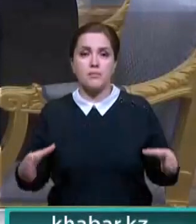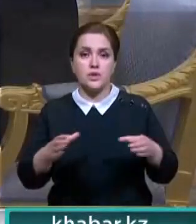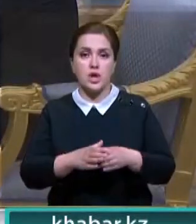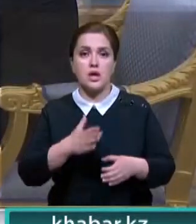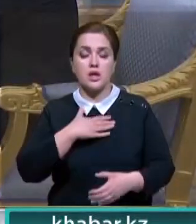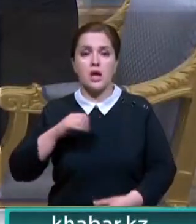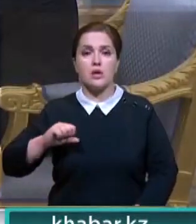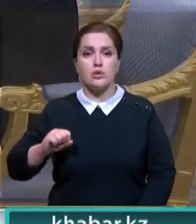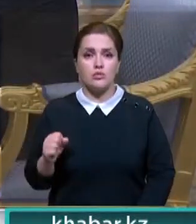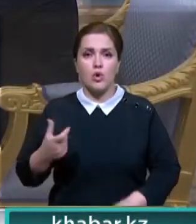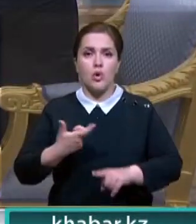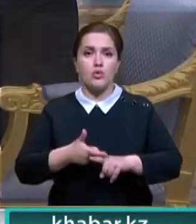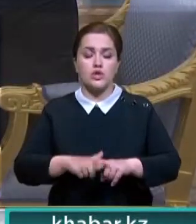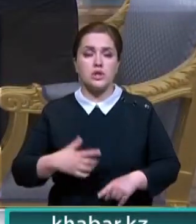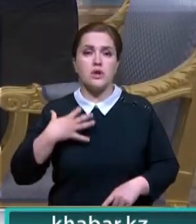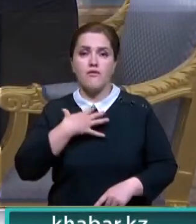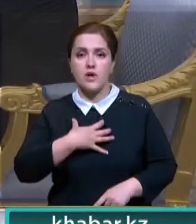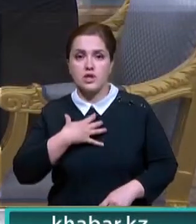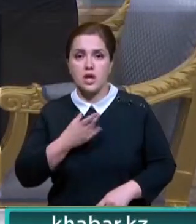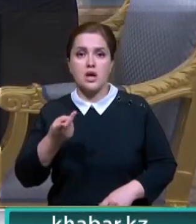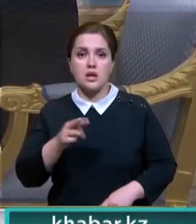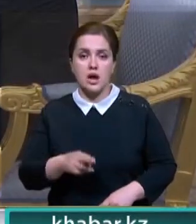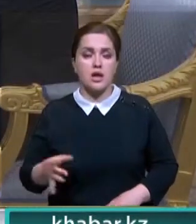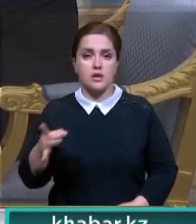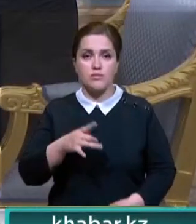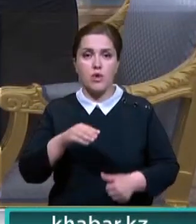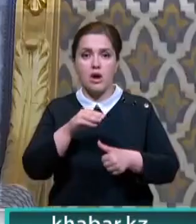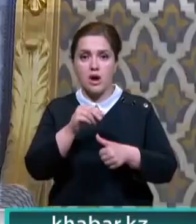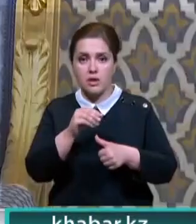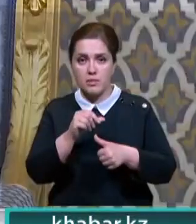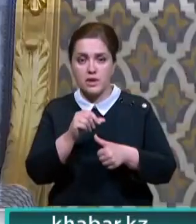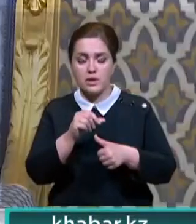дружба, она очень важна для Республики Армения тоже, для всей армянской нации.